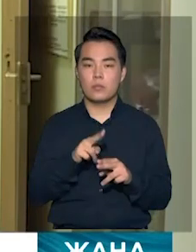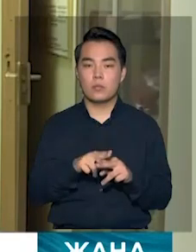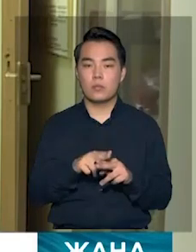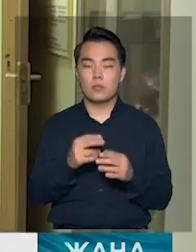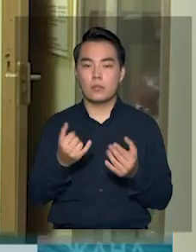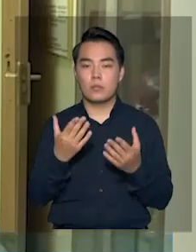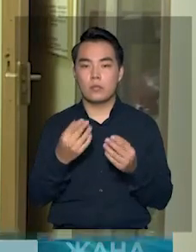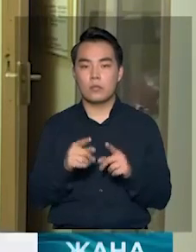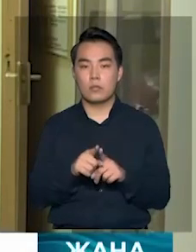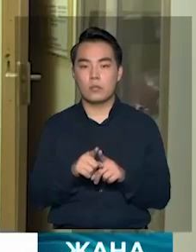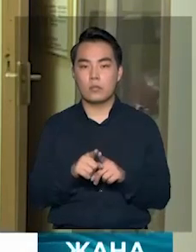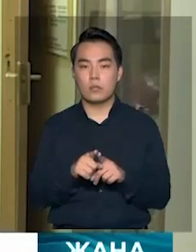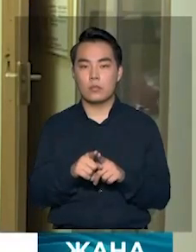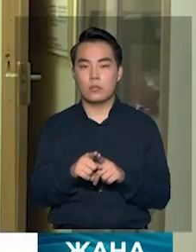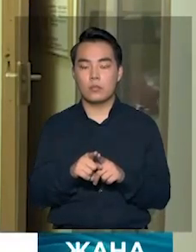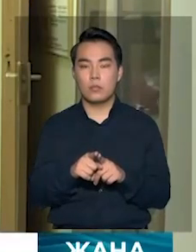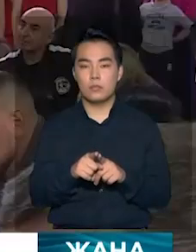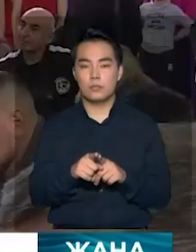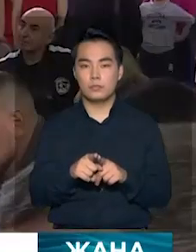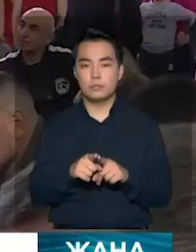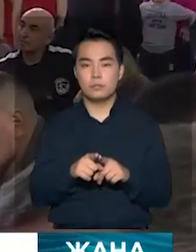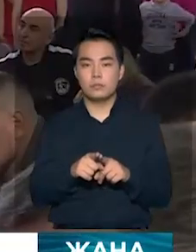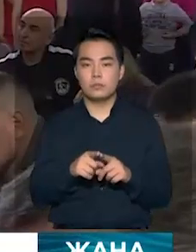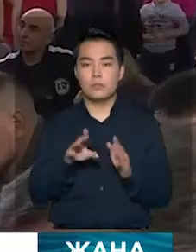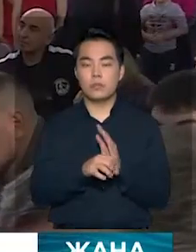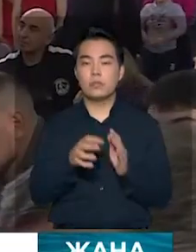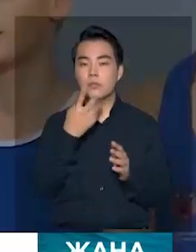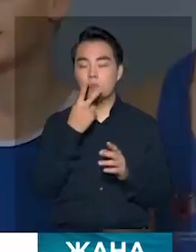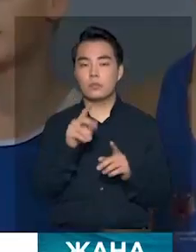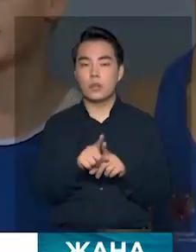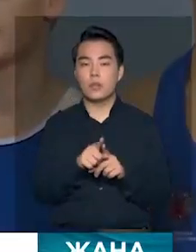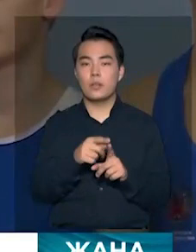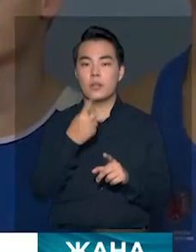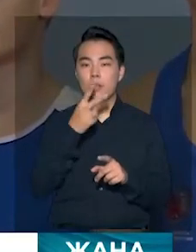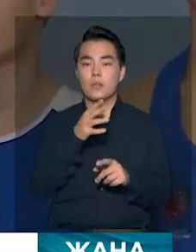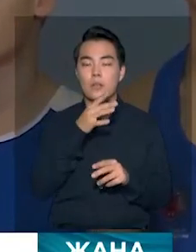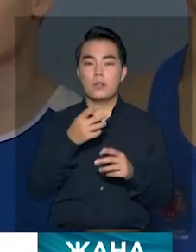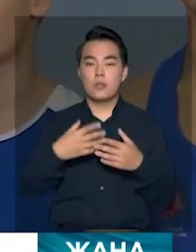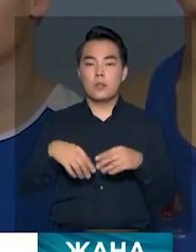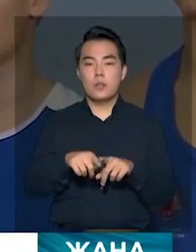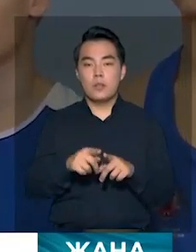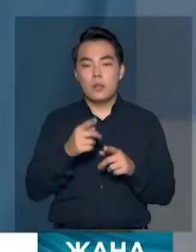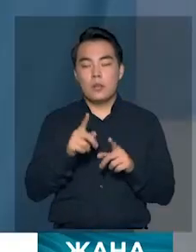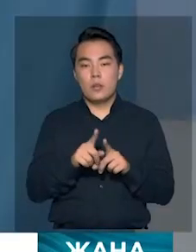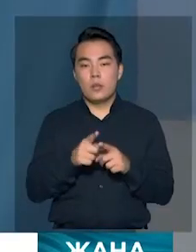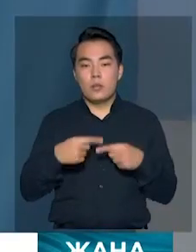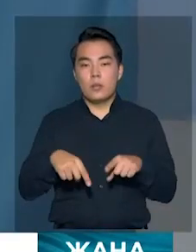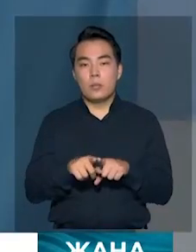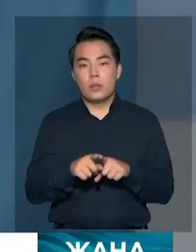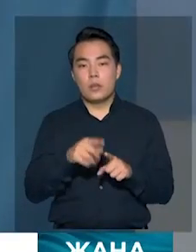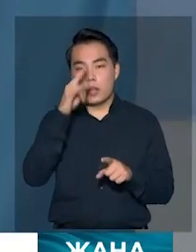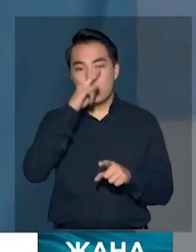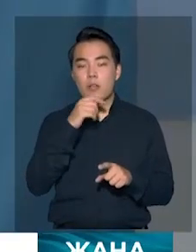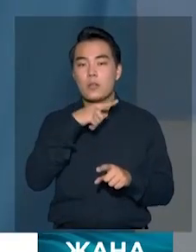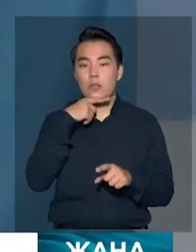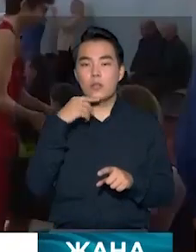бауырларына ашыларым сенім нақтадым деп ойлаймын. Жалауы желбіреген дода халықаралық деген мәртебеге ие. Осы жолғы турнирге Қазақстан, Қырғызстан,